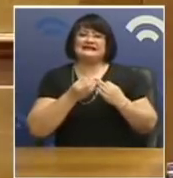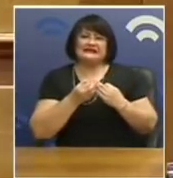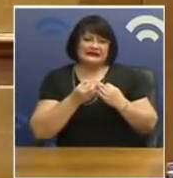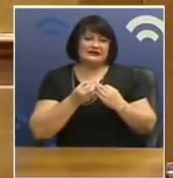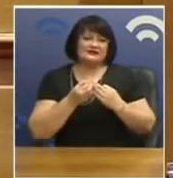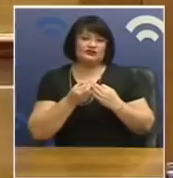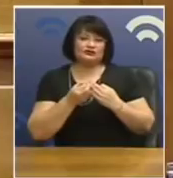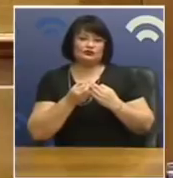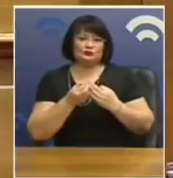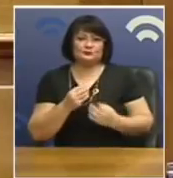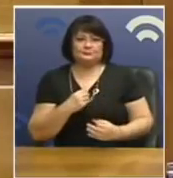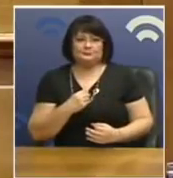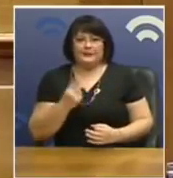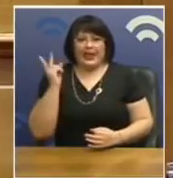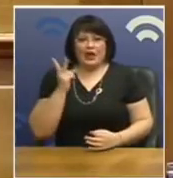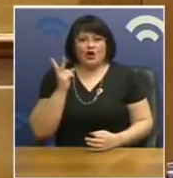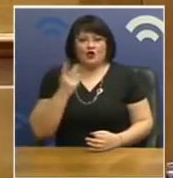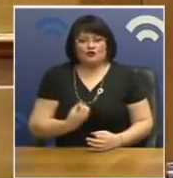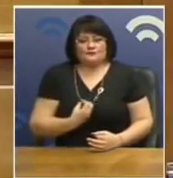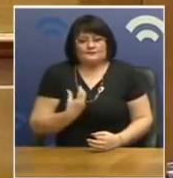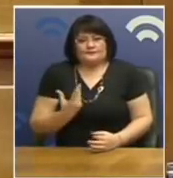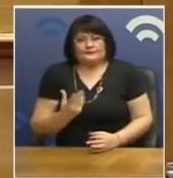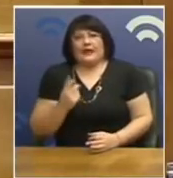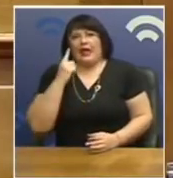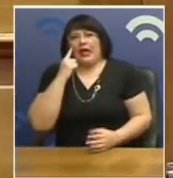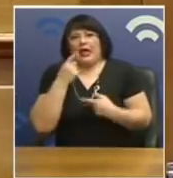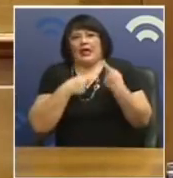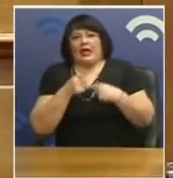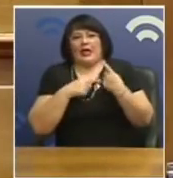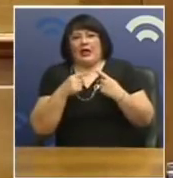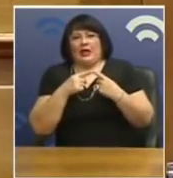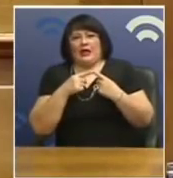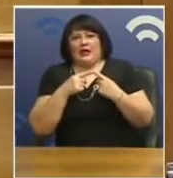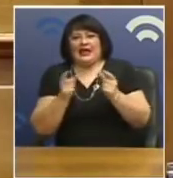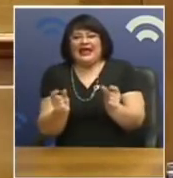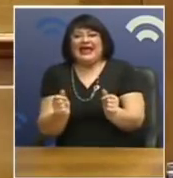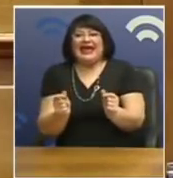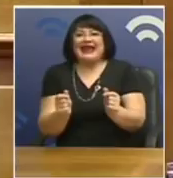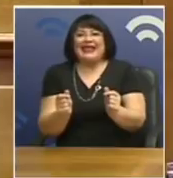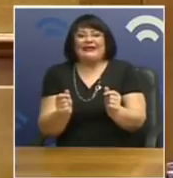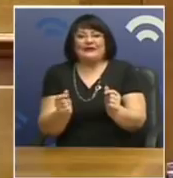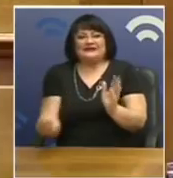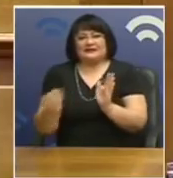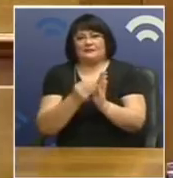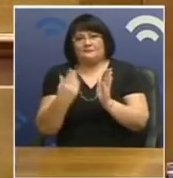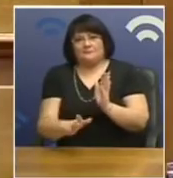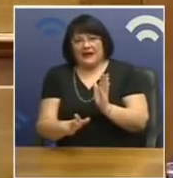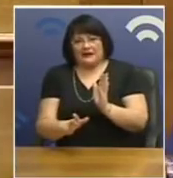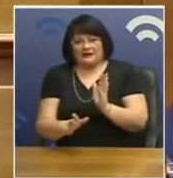και με ενοχικό τρόπο ότι δήθεν αυτή η σκανδαλώδης ρύθμιση που φέρατε για την αποδέσμευση